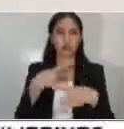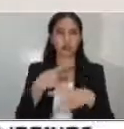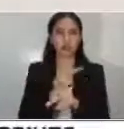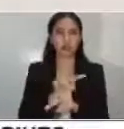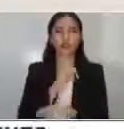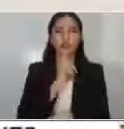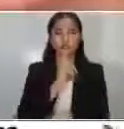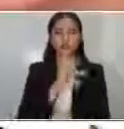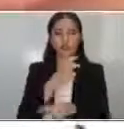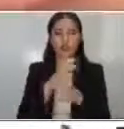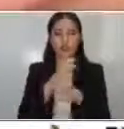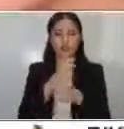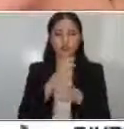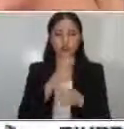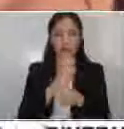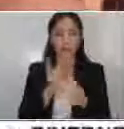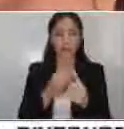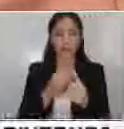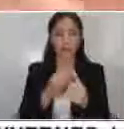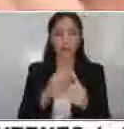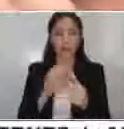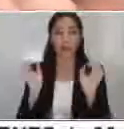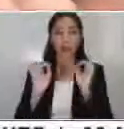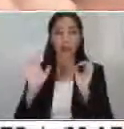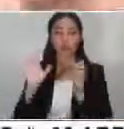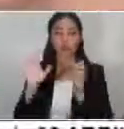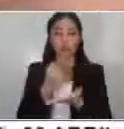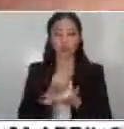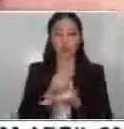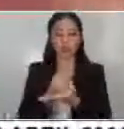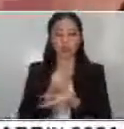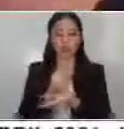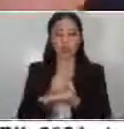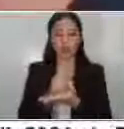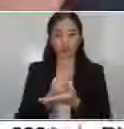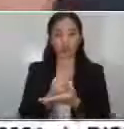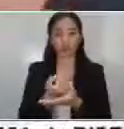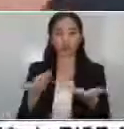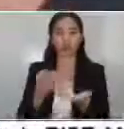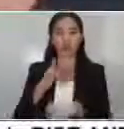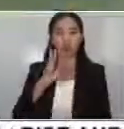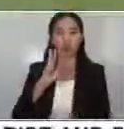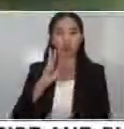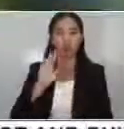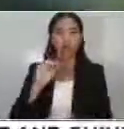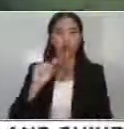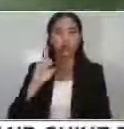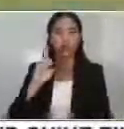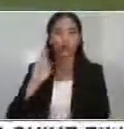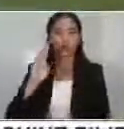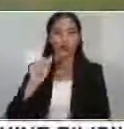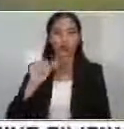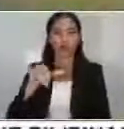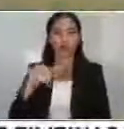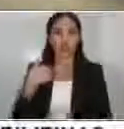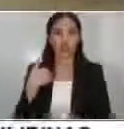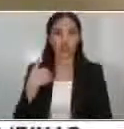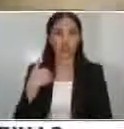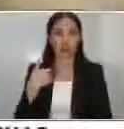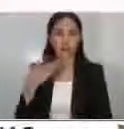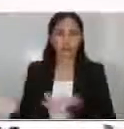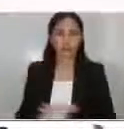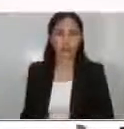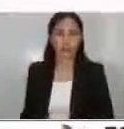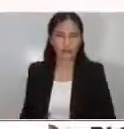yung pinaghihirapan mo. Basta't wala kang tinatapakan tao, wala kang ginagawang masama, disenteng trabaho ang ginagawa